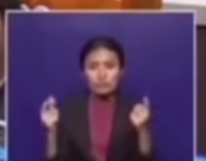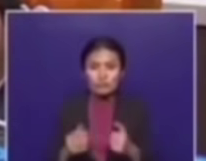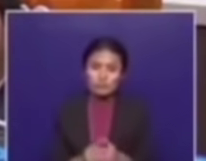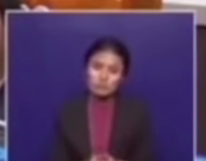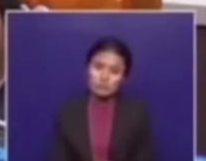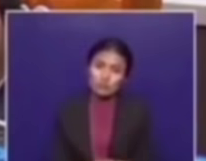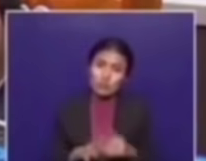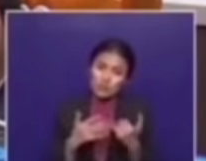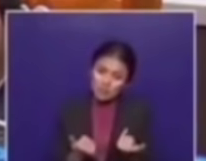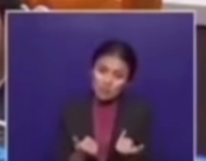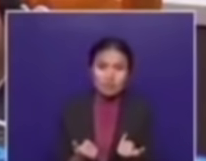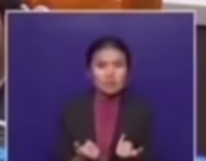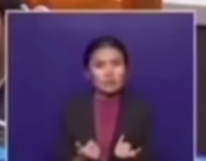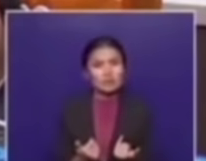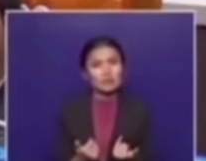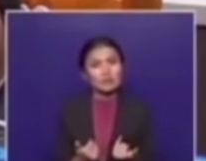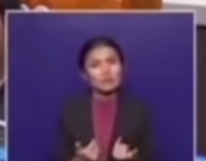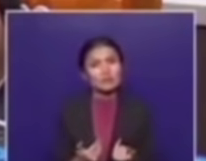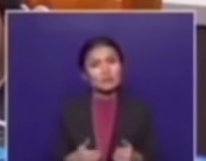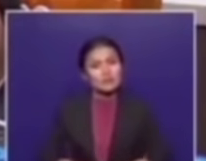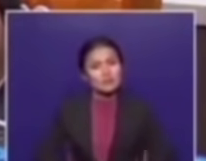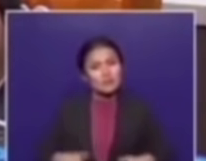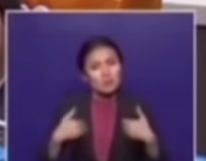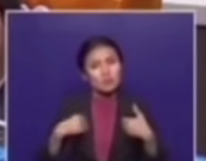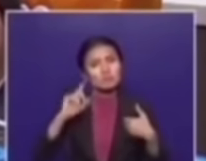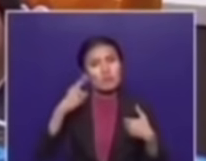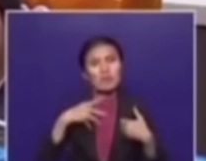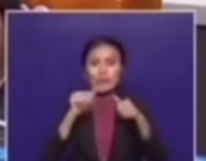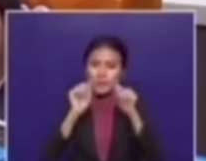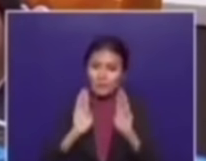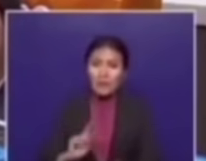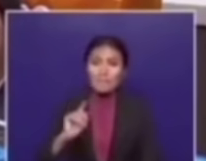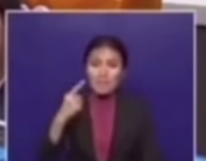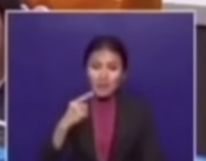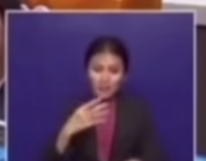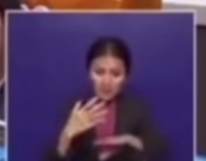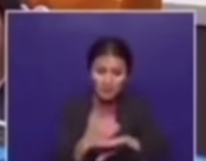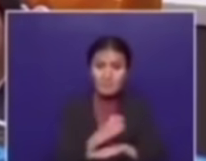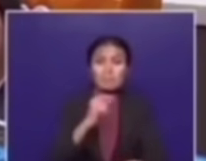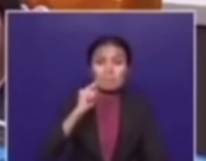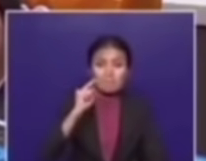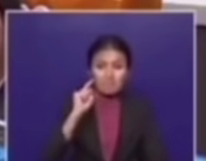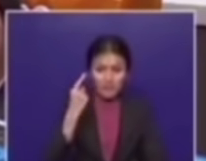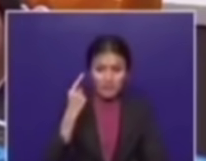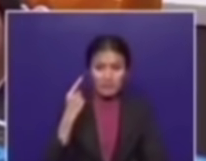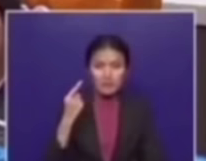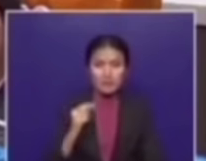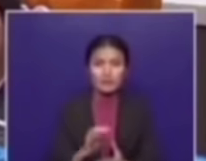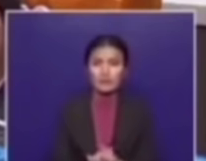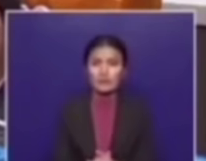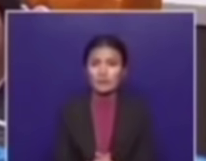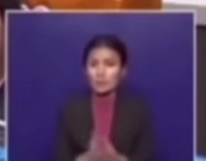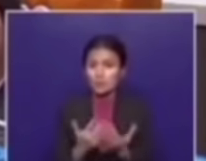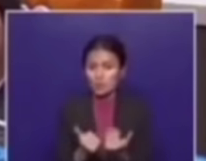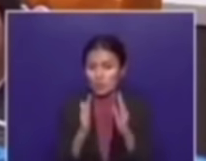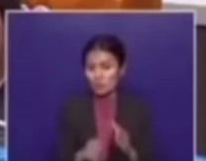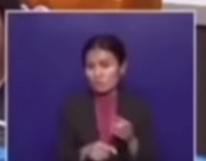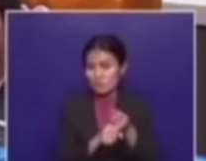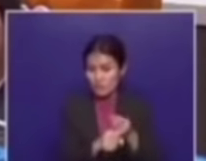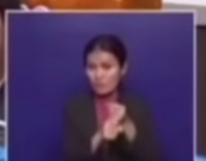New Normal หรือความปกติใหม่ทางการเมืองการเคลื่อนไหวเรียกร้องทางการเมืองที่เกิด